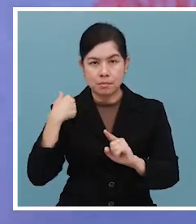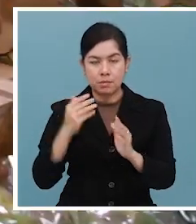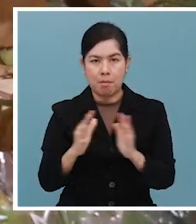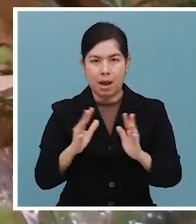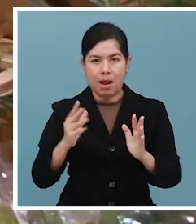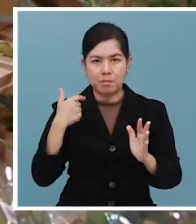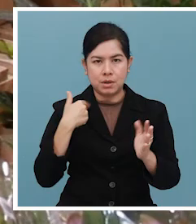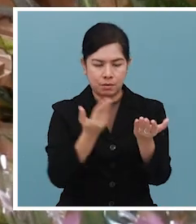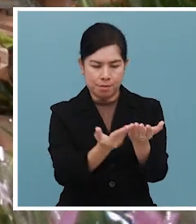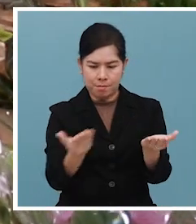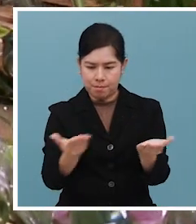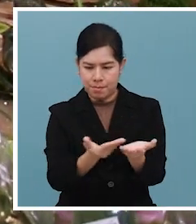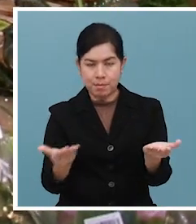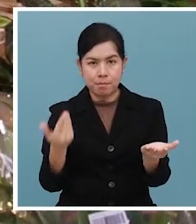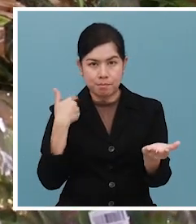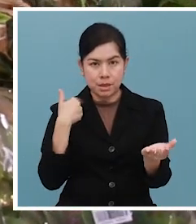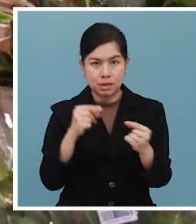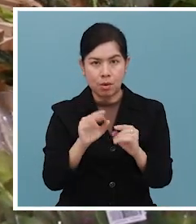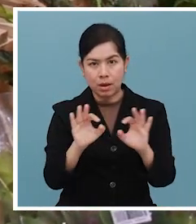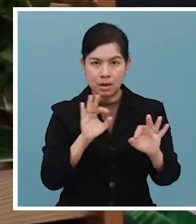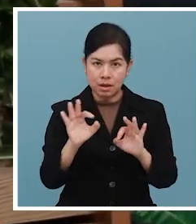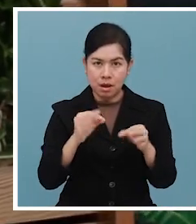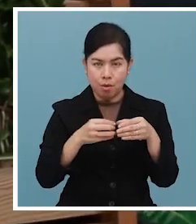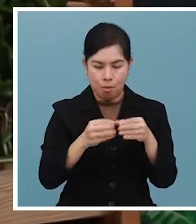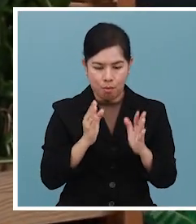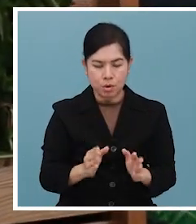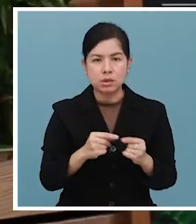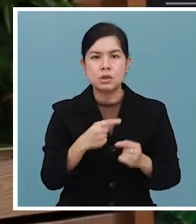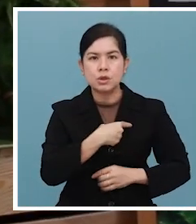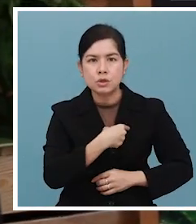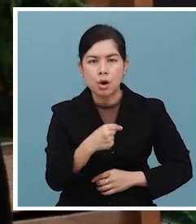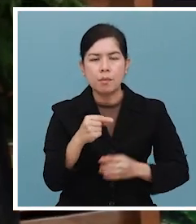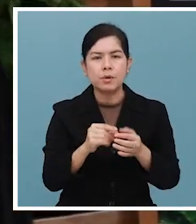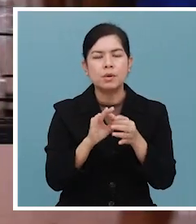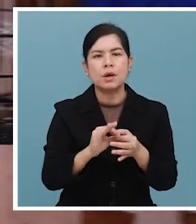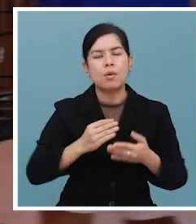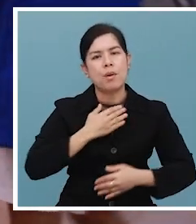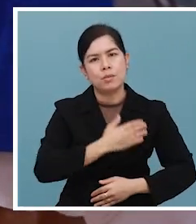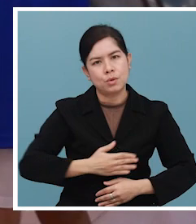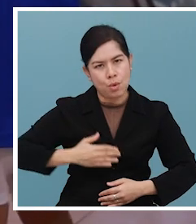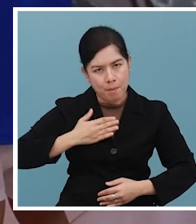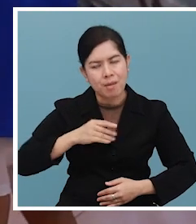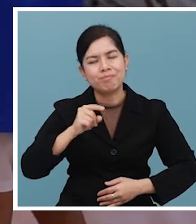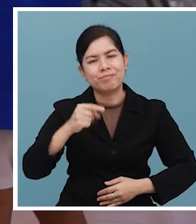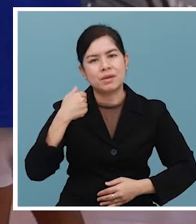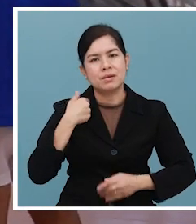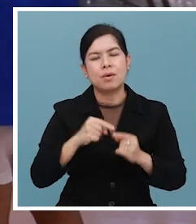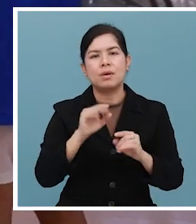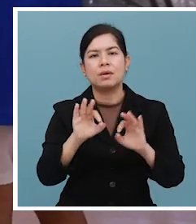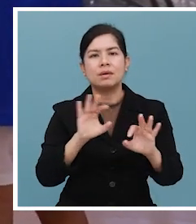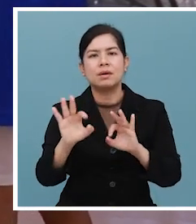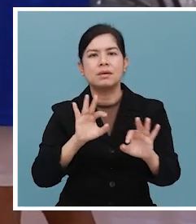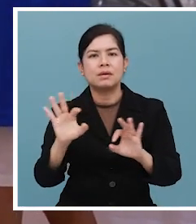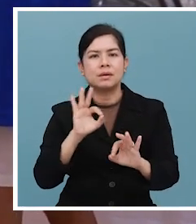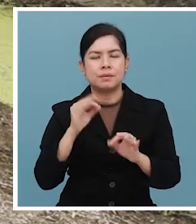วางในท็อปเพื่อให้คนแบบที่รักษาสุขภาพเขาชอบกินมะละเขาก็จะชอบไม่แบบนี้นะมะละขี้นกตัวฝักยาวนั่นคือตลาดเล็กๆอย่าง ท็อป